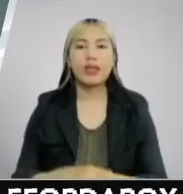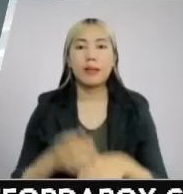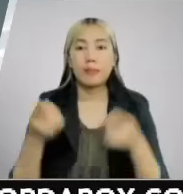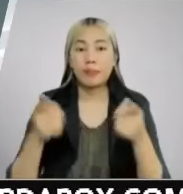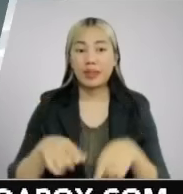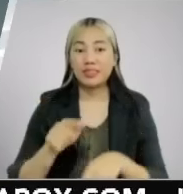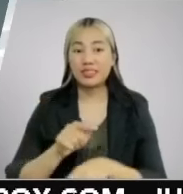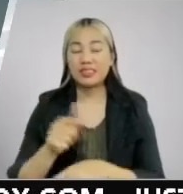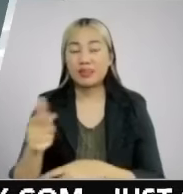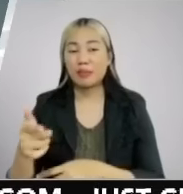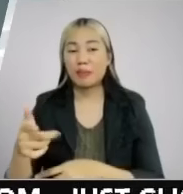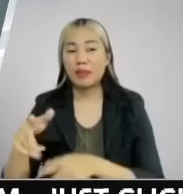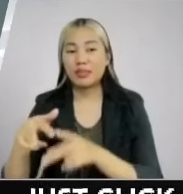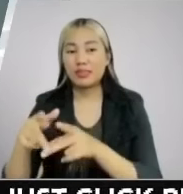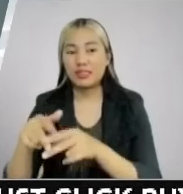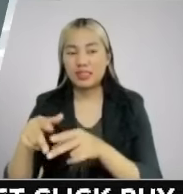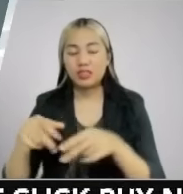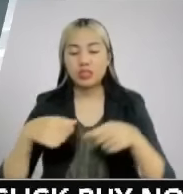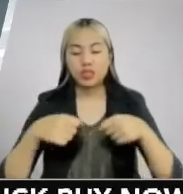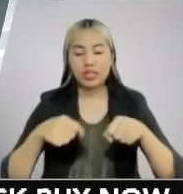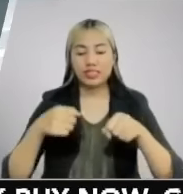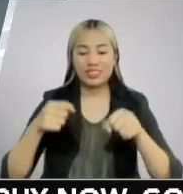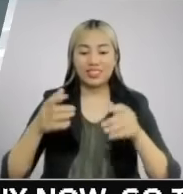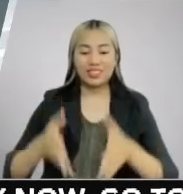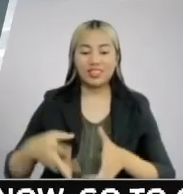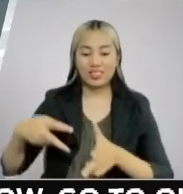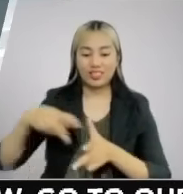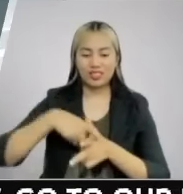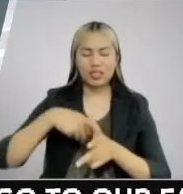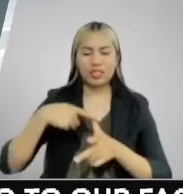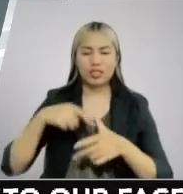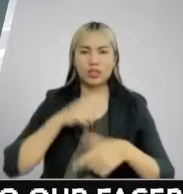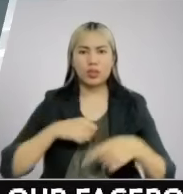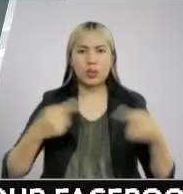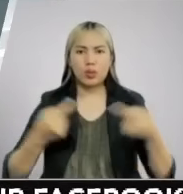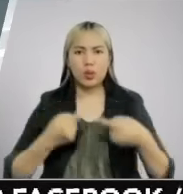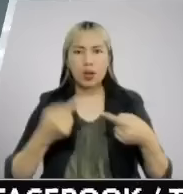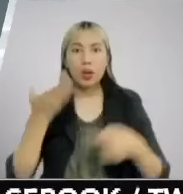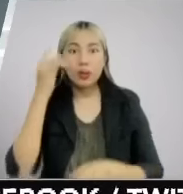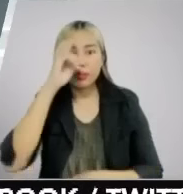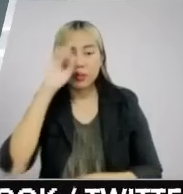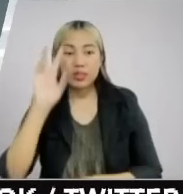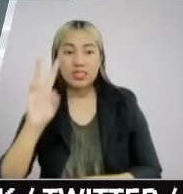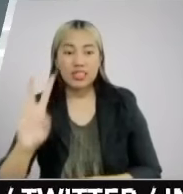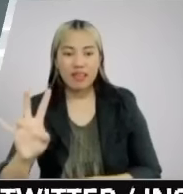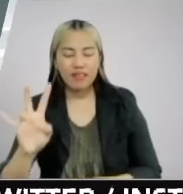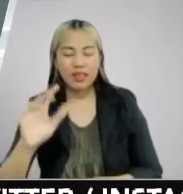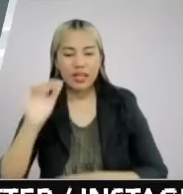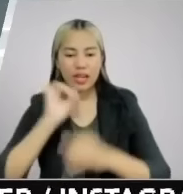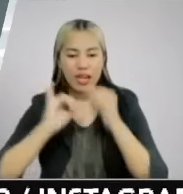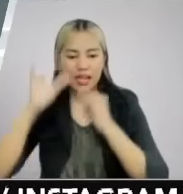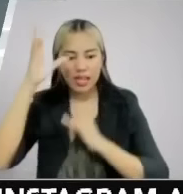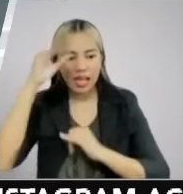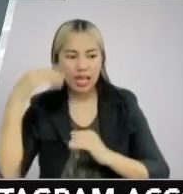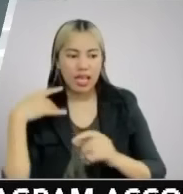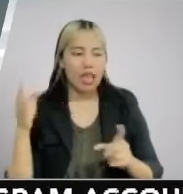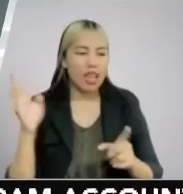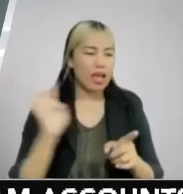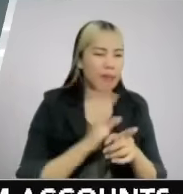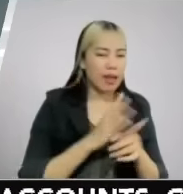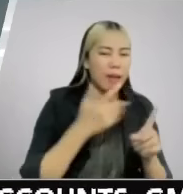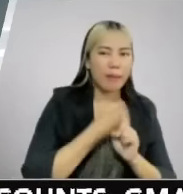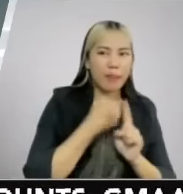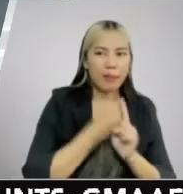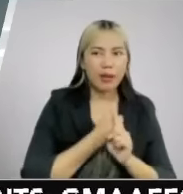kanyang angkas matapos na mapagtripan ng pitong Lasing na lalaki ang mainit balita hatid ni Russell sorio ng GMA